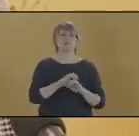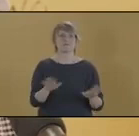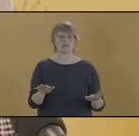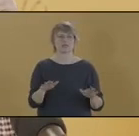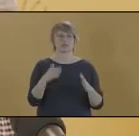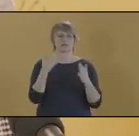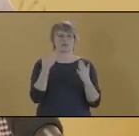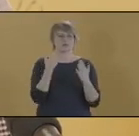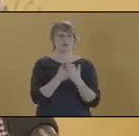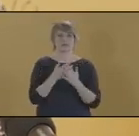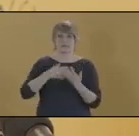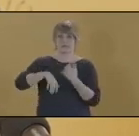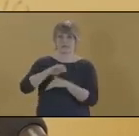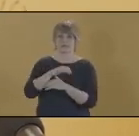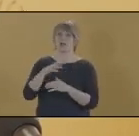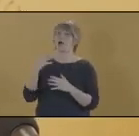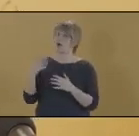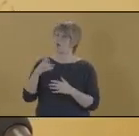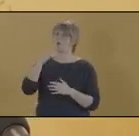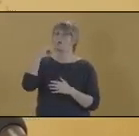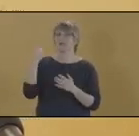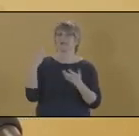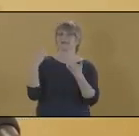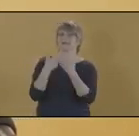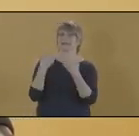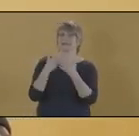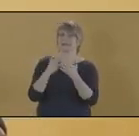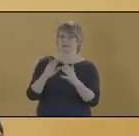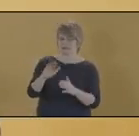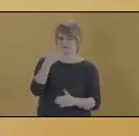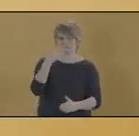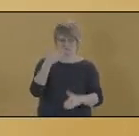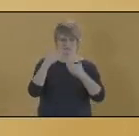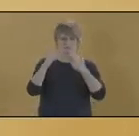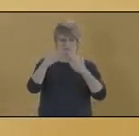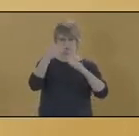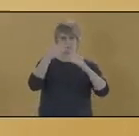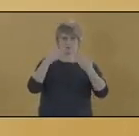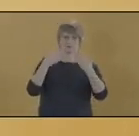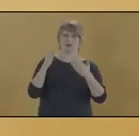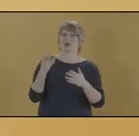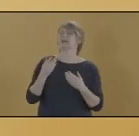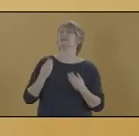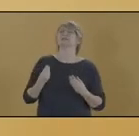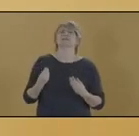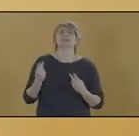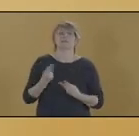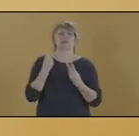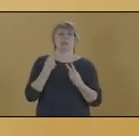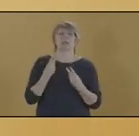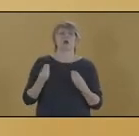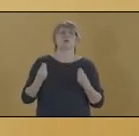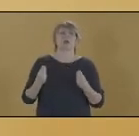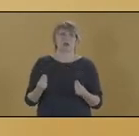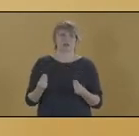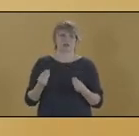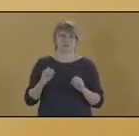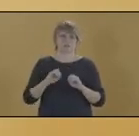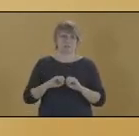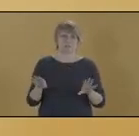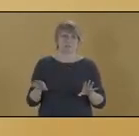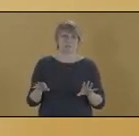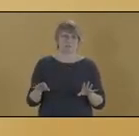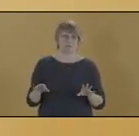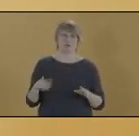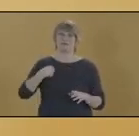diesen Krisen und auch dem Krieg in der Ukraine konfrontiert, aber auch natürlich in den klassischen Medien. Es ist so, dass